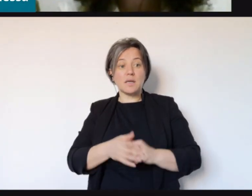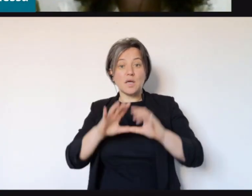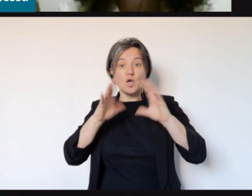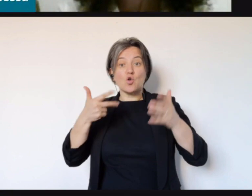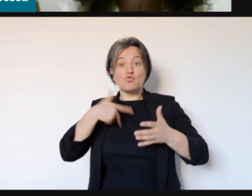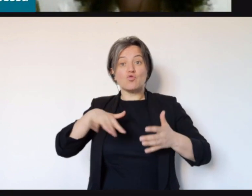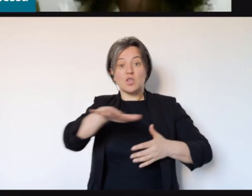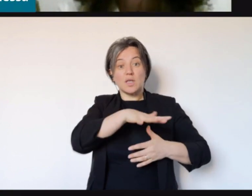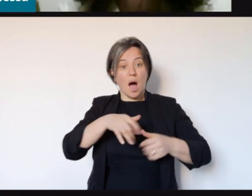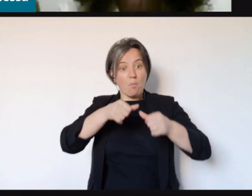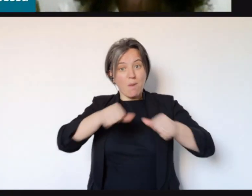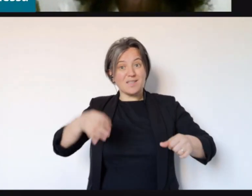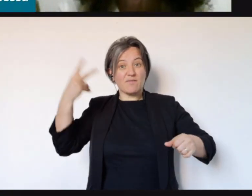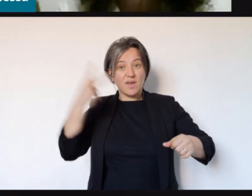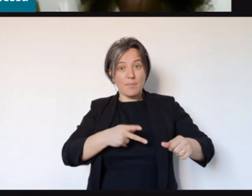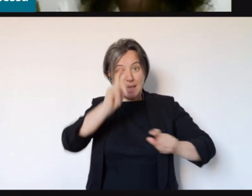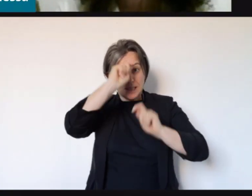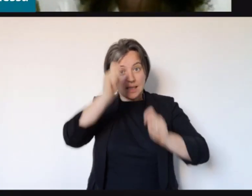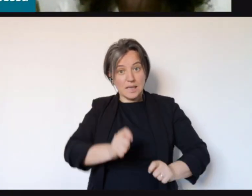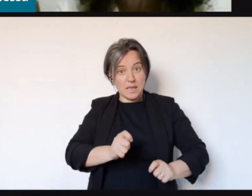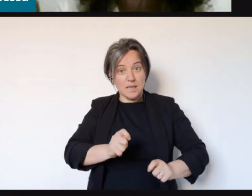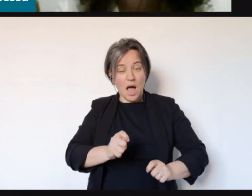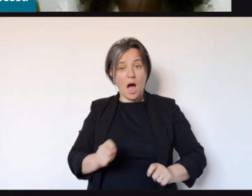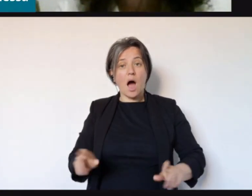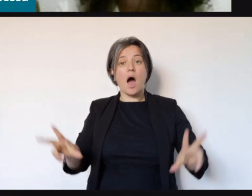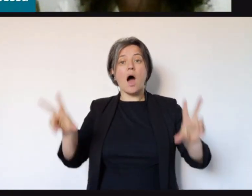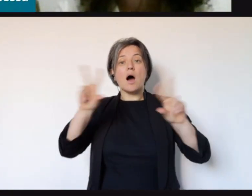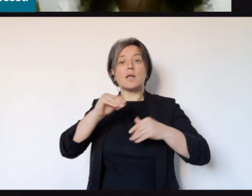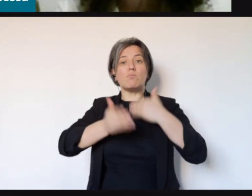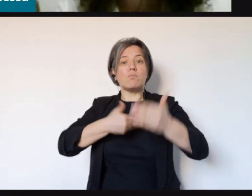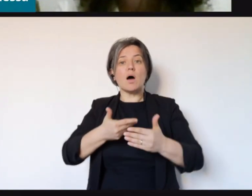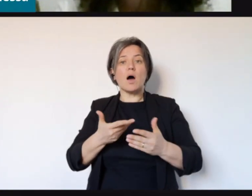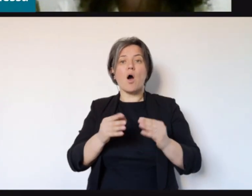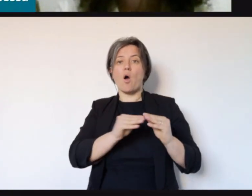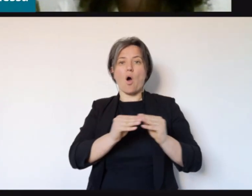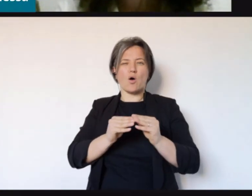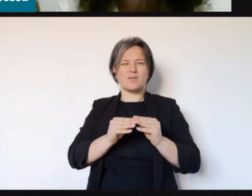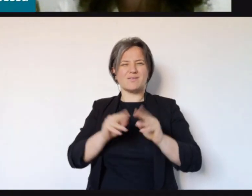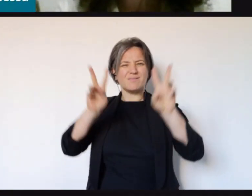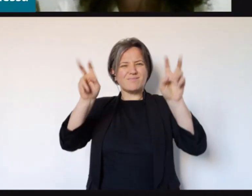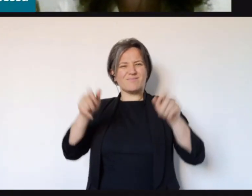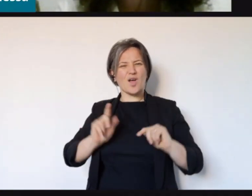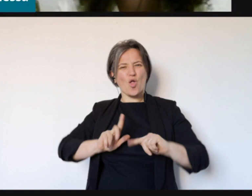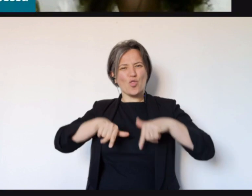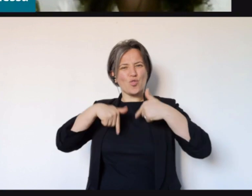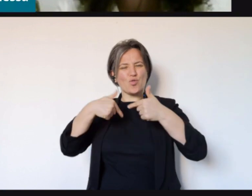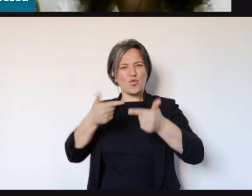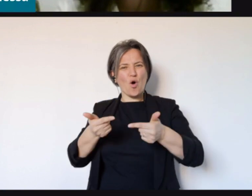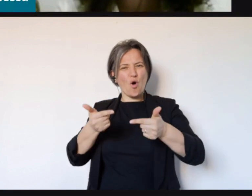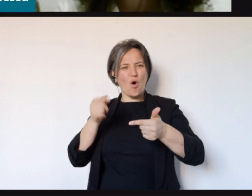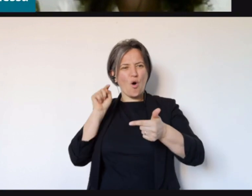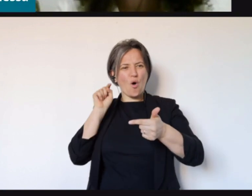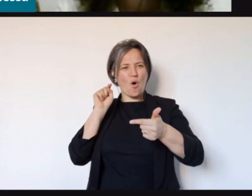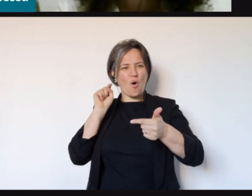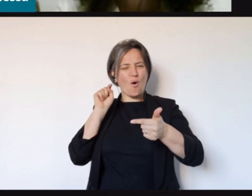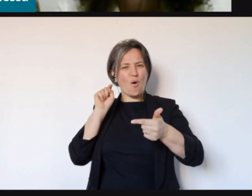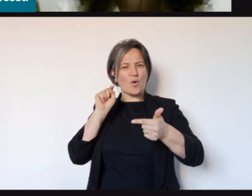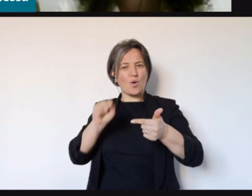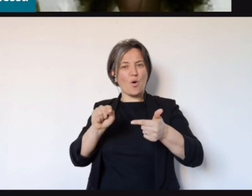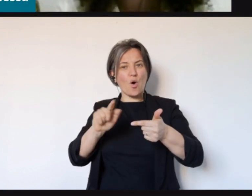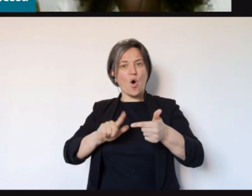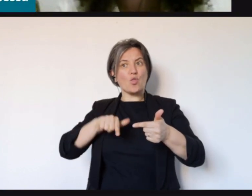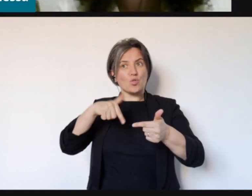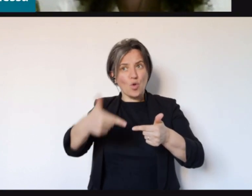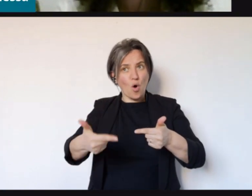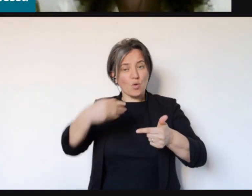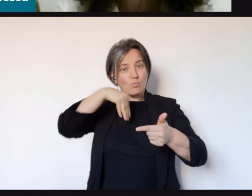dovrebbe ripartire? Il tema del dono, dovuto al fatto che la dignità è donata in modo innato, come